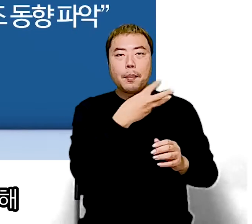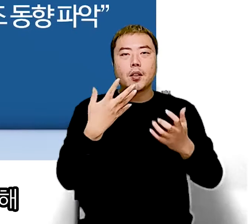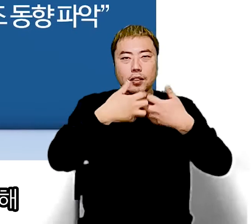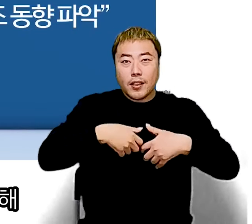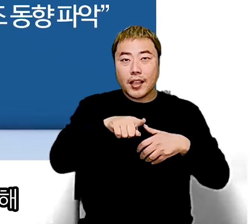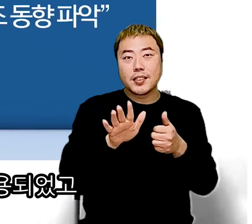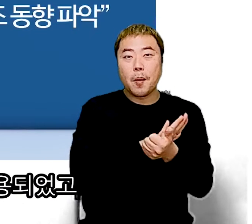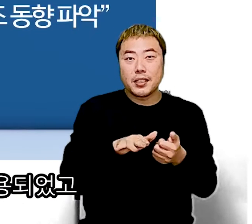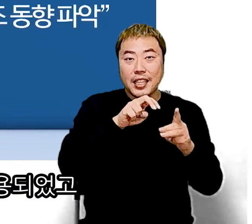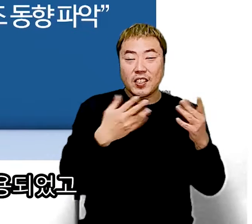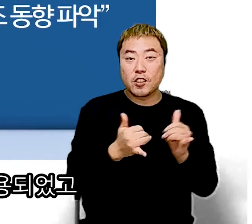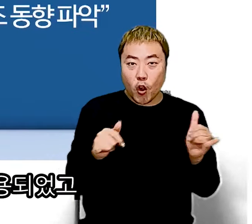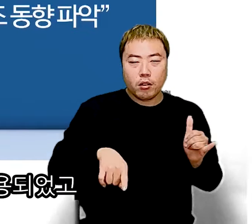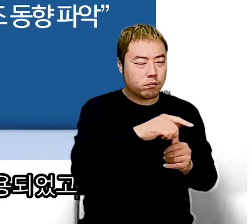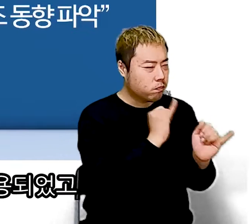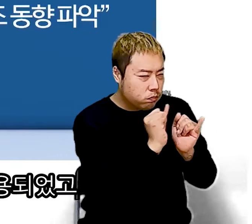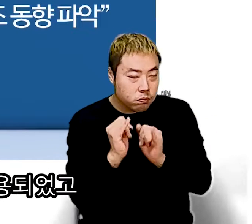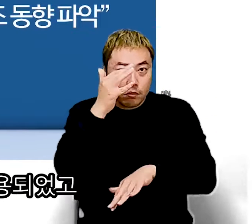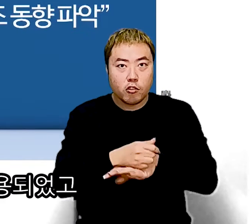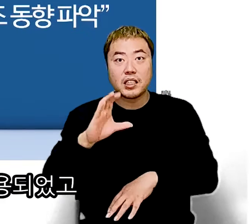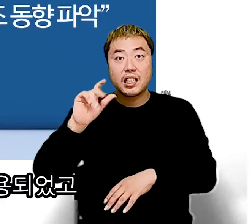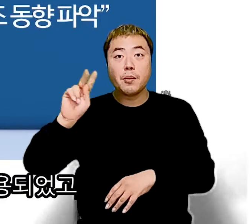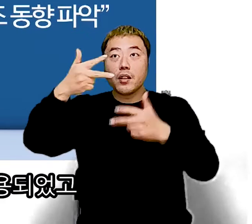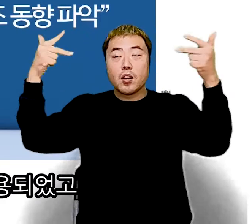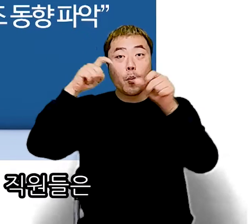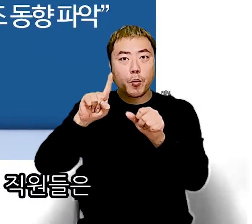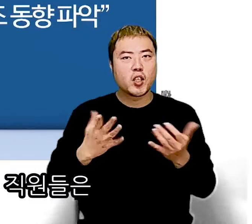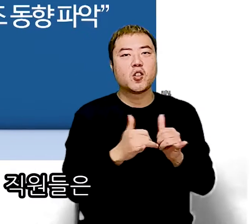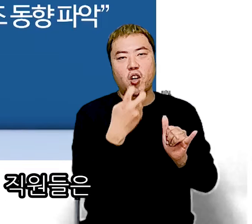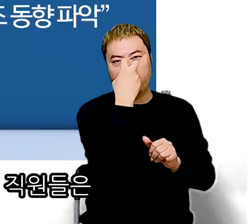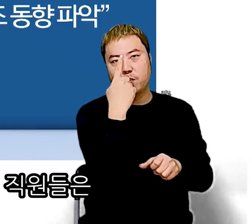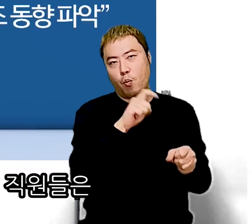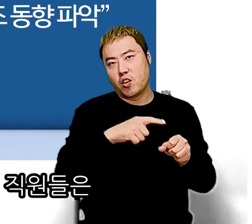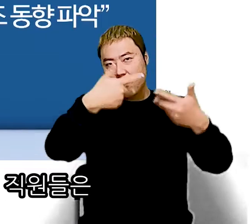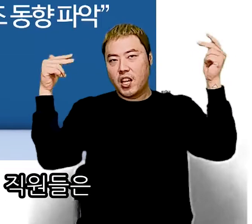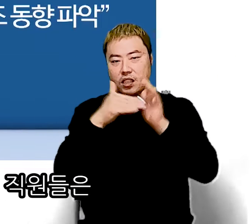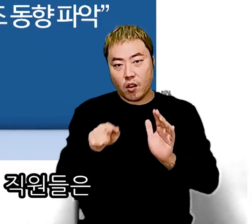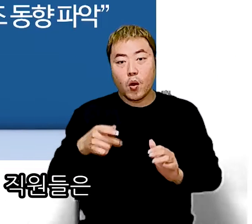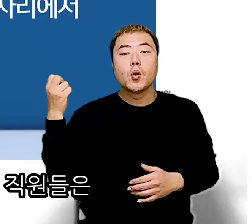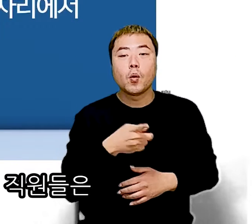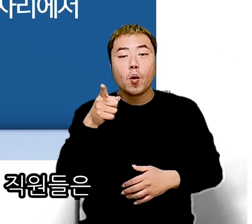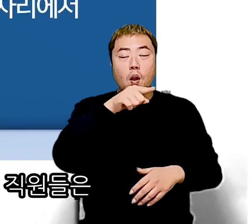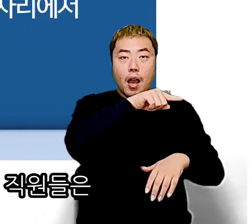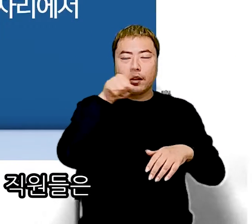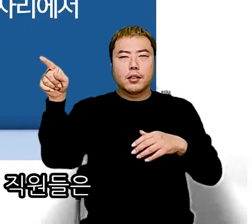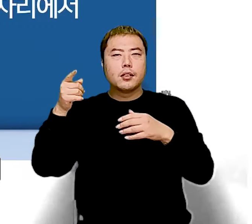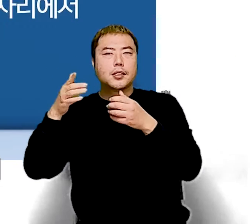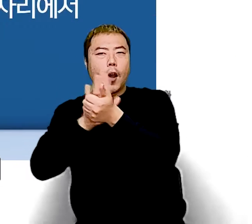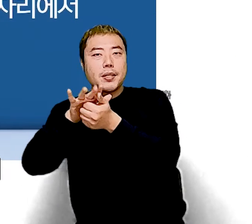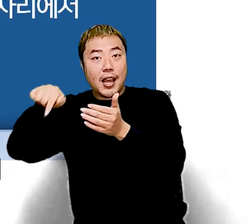직원과의 인터뷰를 통해 CCTV가 노조 감시용으로 사용되었고 삼성전자 서비스의 정보보호 그룹